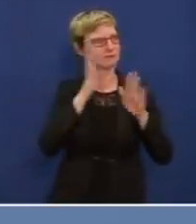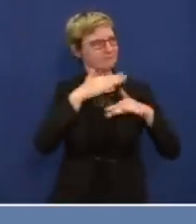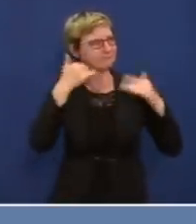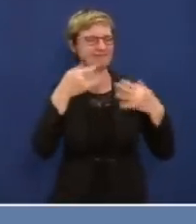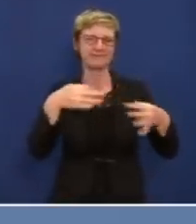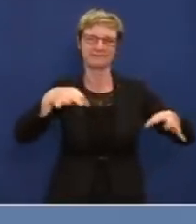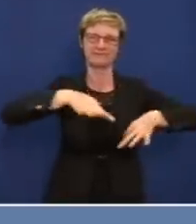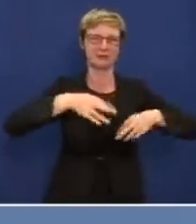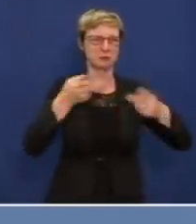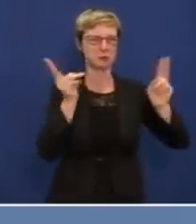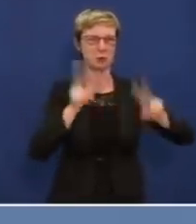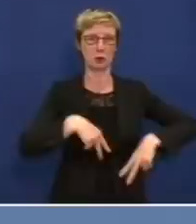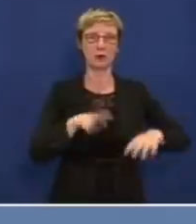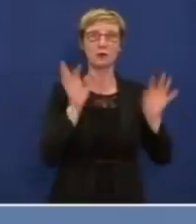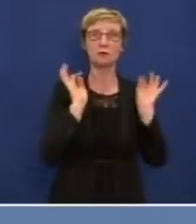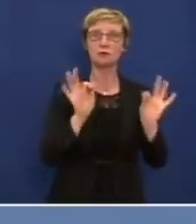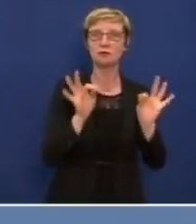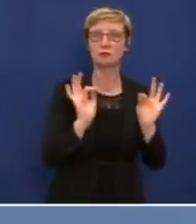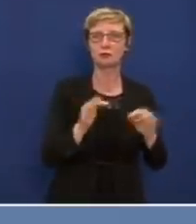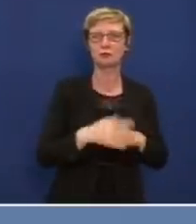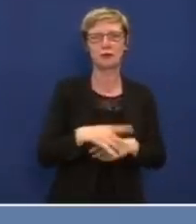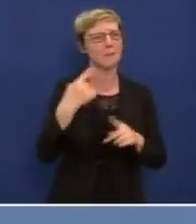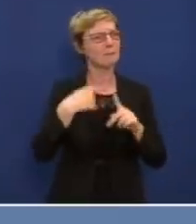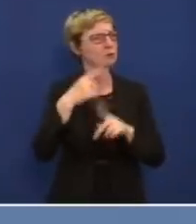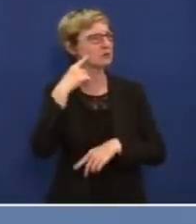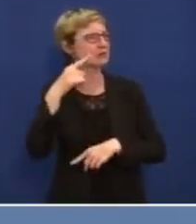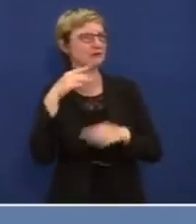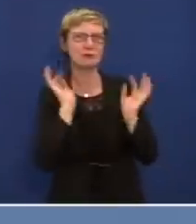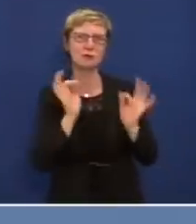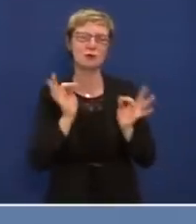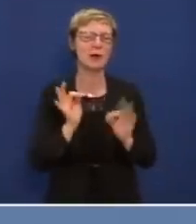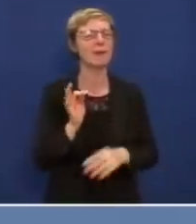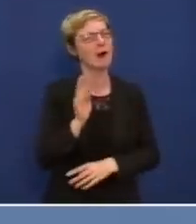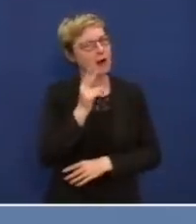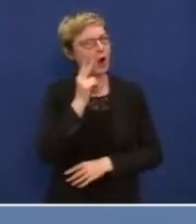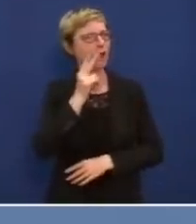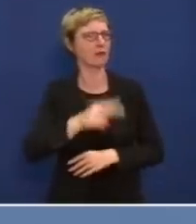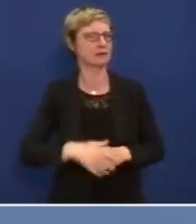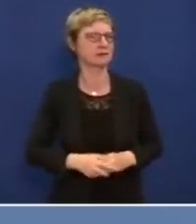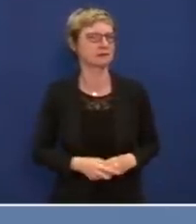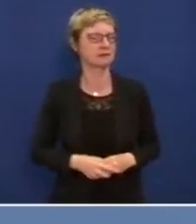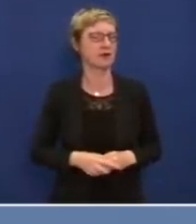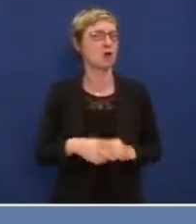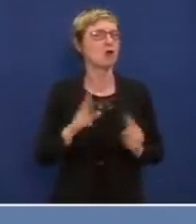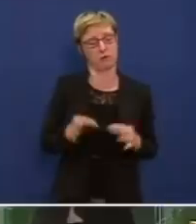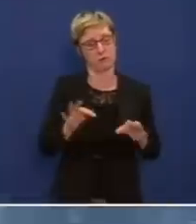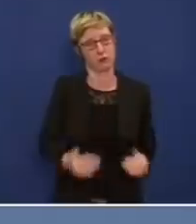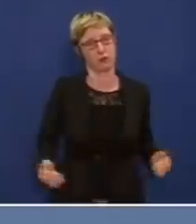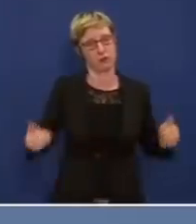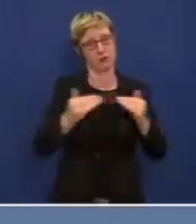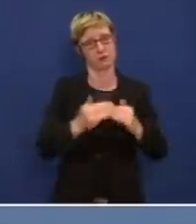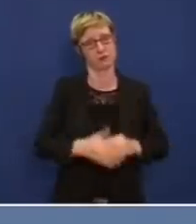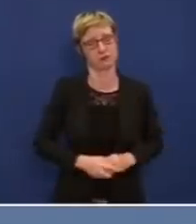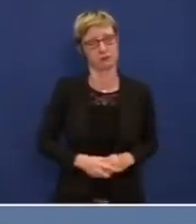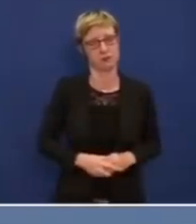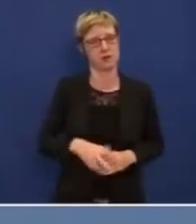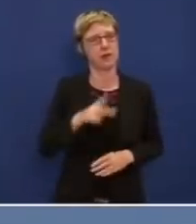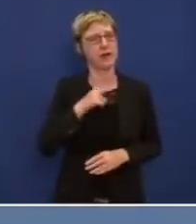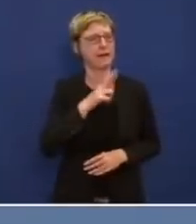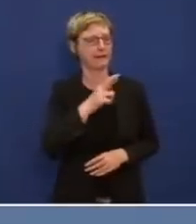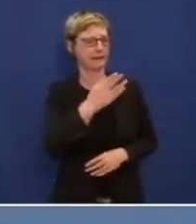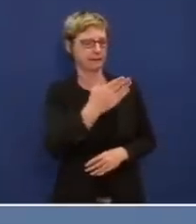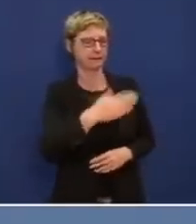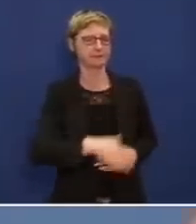gut und die Zuversicht. Aber wir müssen jetzt sehr aufpassen, dass die Zuversicht nicht zu Übermut wird. Herr Spahn, ich hätte ganz